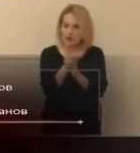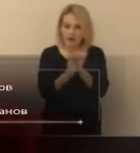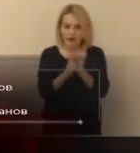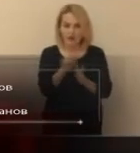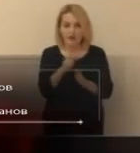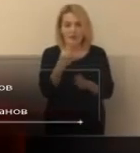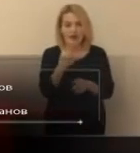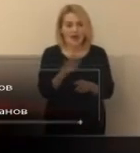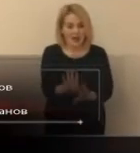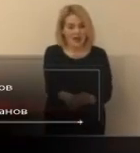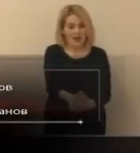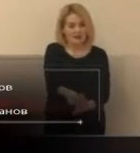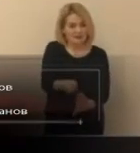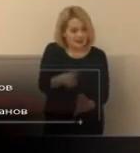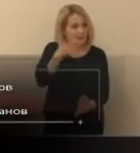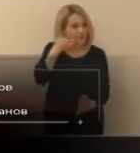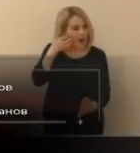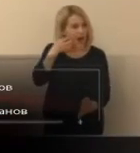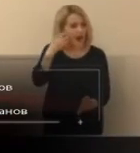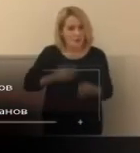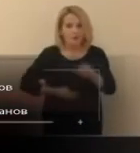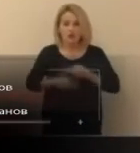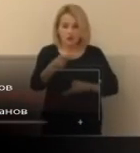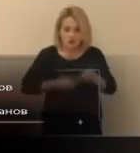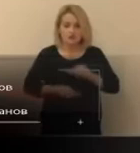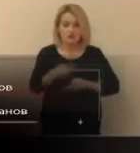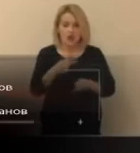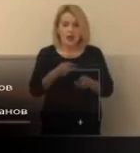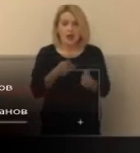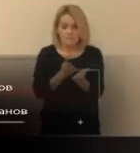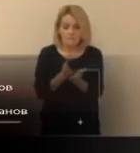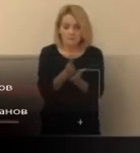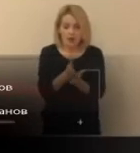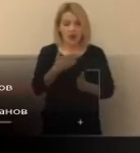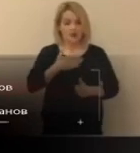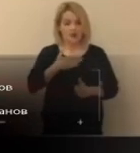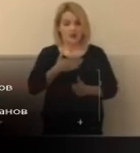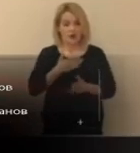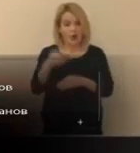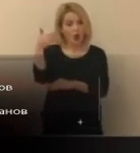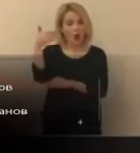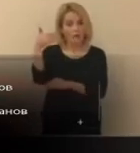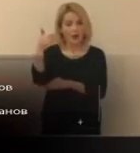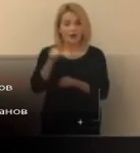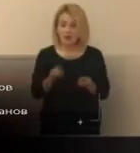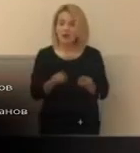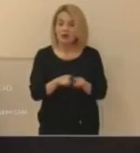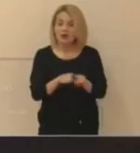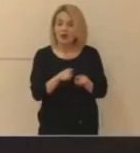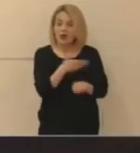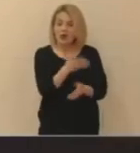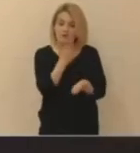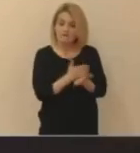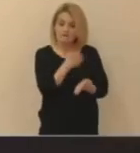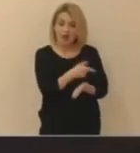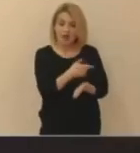не го забавуваме производениот процес на нашите компании. Веќе имате во